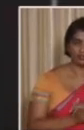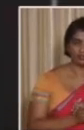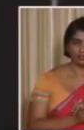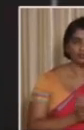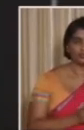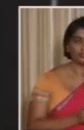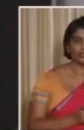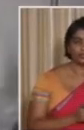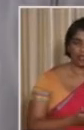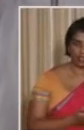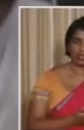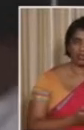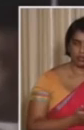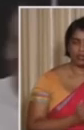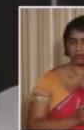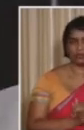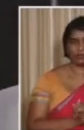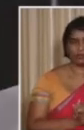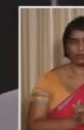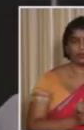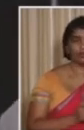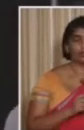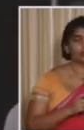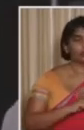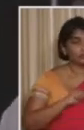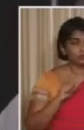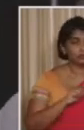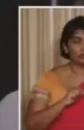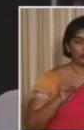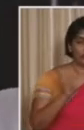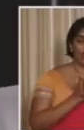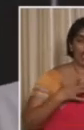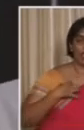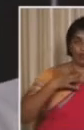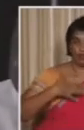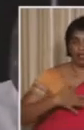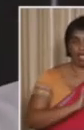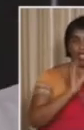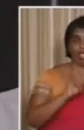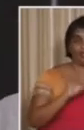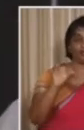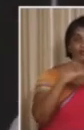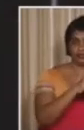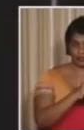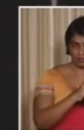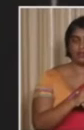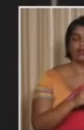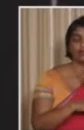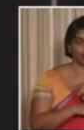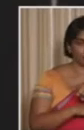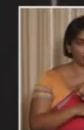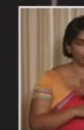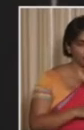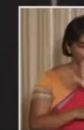ඔබගේ වේදනාව හොඳට දැනෙනවා මොකද ඔබතුමා මේ අරගලයත් එක්ක සූට් මහගෙන හිටියේ අමාත්‍ය ධූරයේ දිරුන් දෙන්න එතකොට